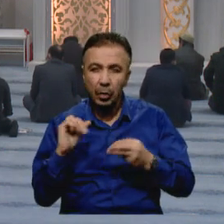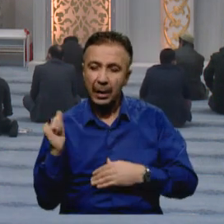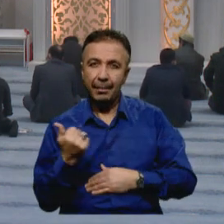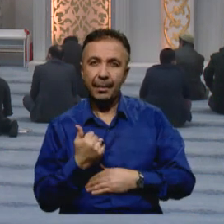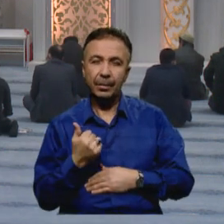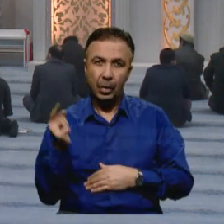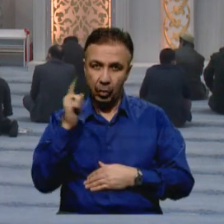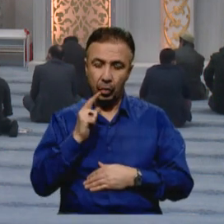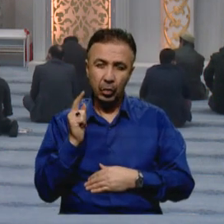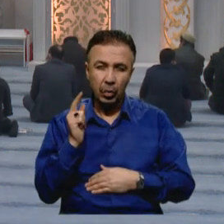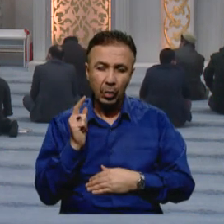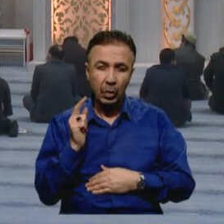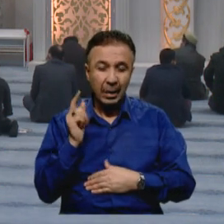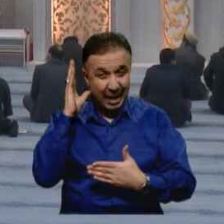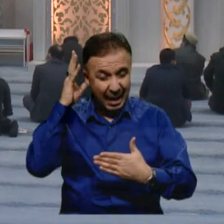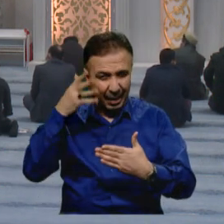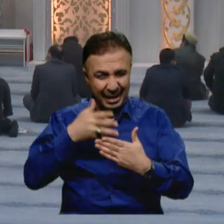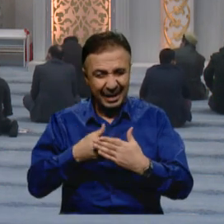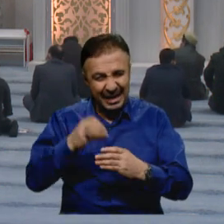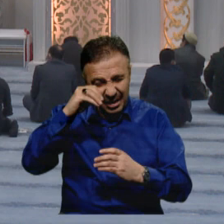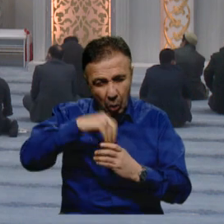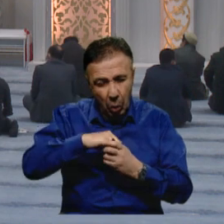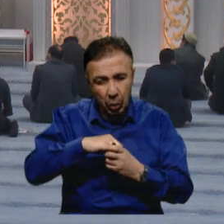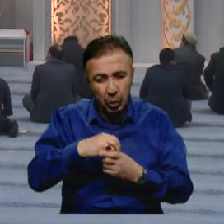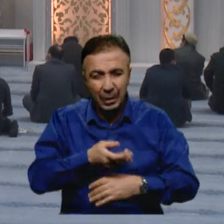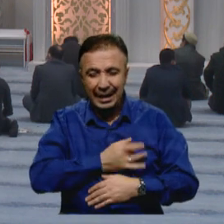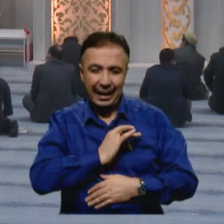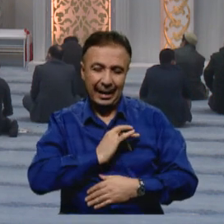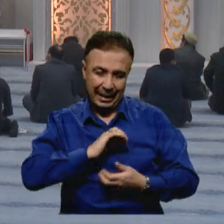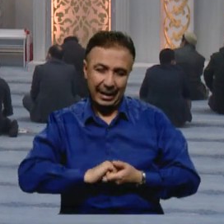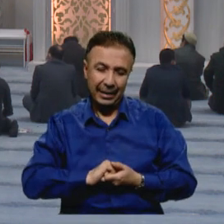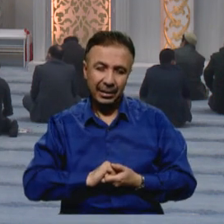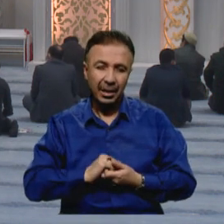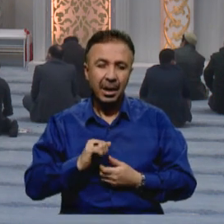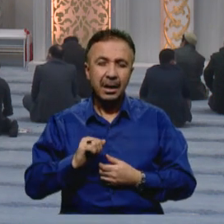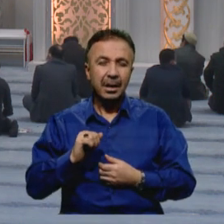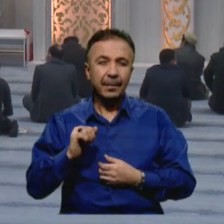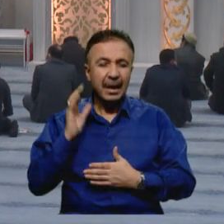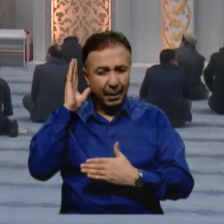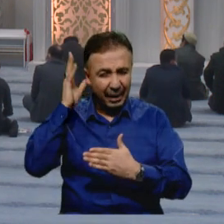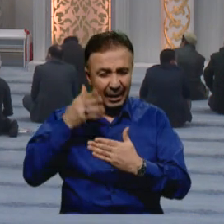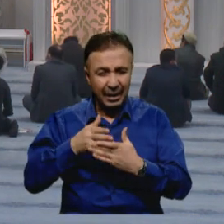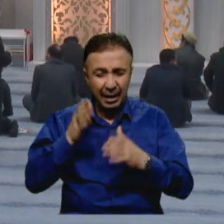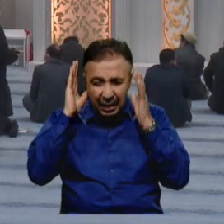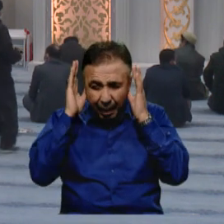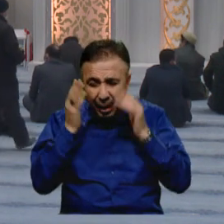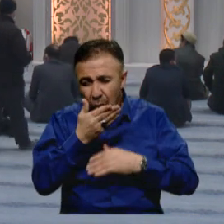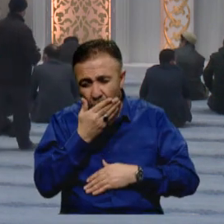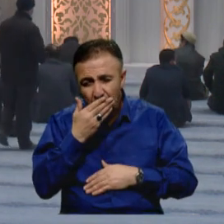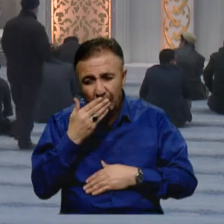Çünkü ibadetin özü ihlastır. İbadet deyince de sadece namaz, oruç, hac, zekat belli ibadetler